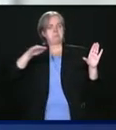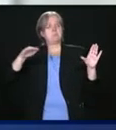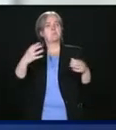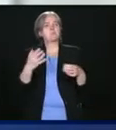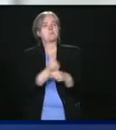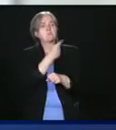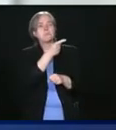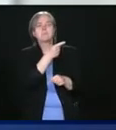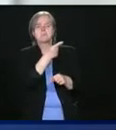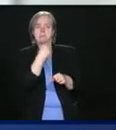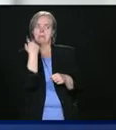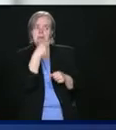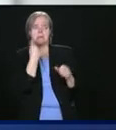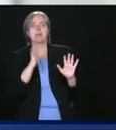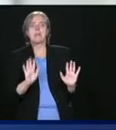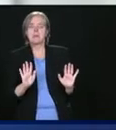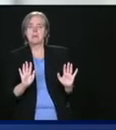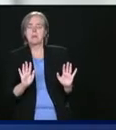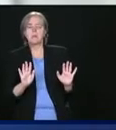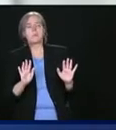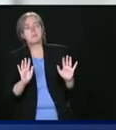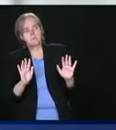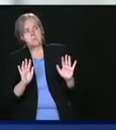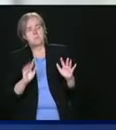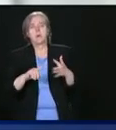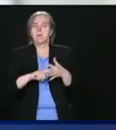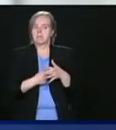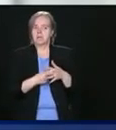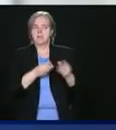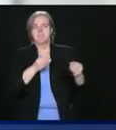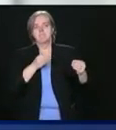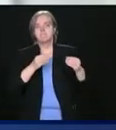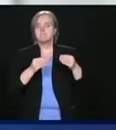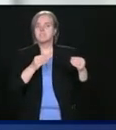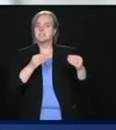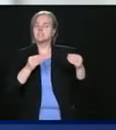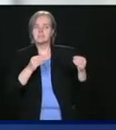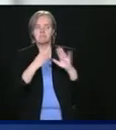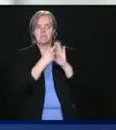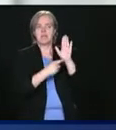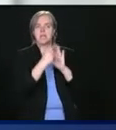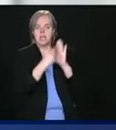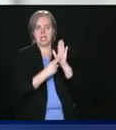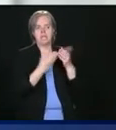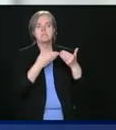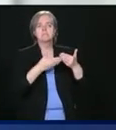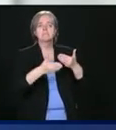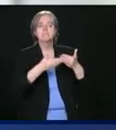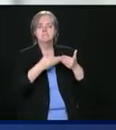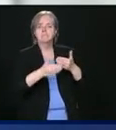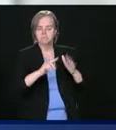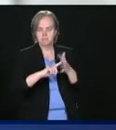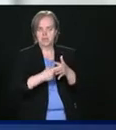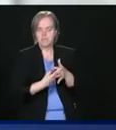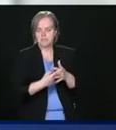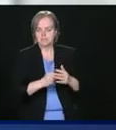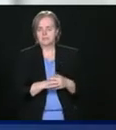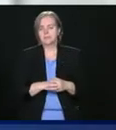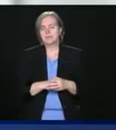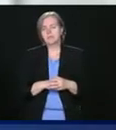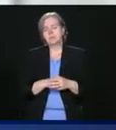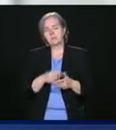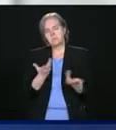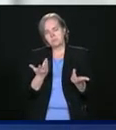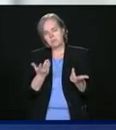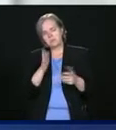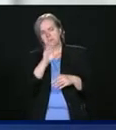les restrictions. Vous dites que c'est trop tôt pour le faire, mais pendant ce temps, des provinces comme le Québec et l'Ontario sont dans le pic de la crise. Est-ce